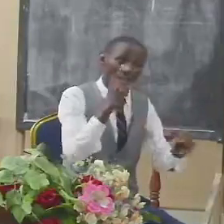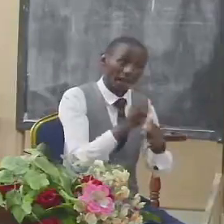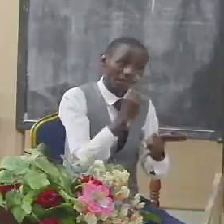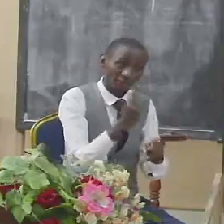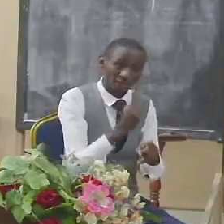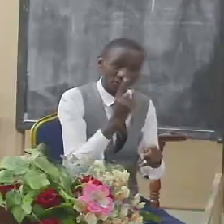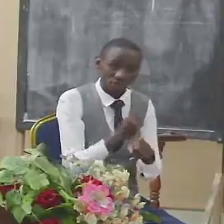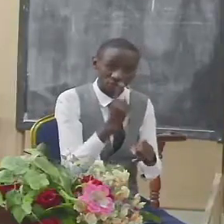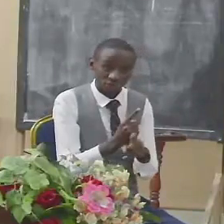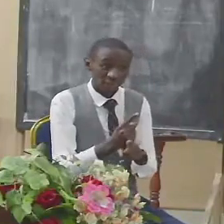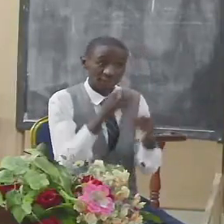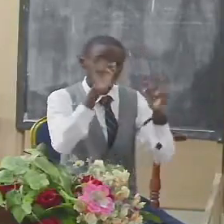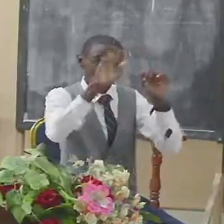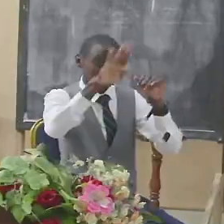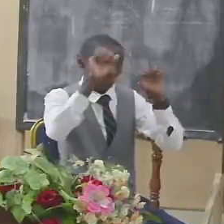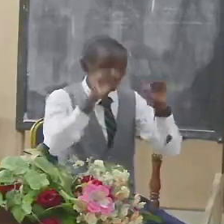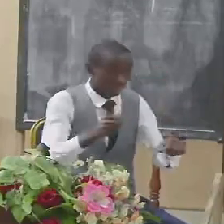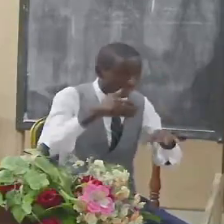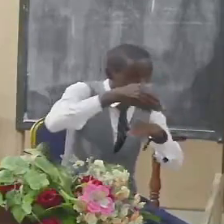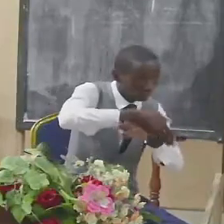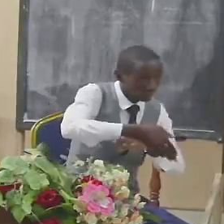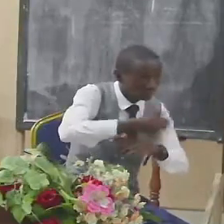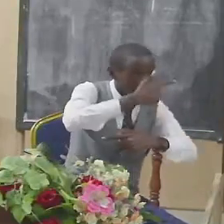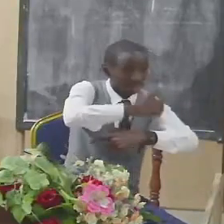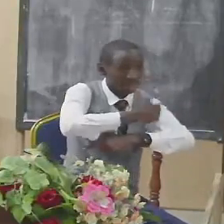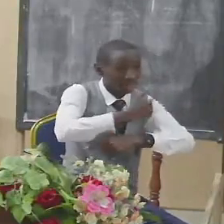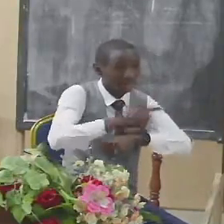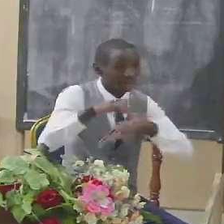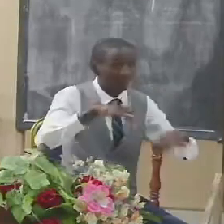wewe fanya angalisho unaweza vuka mpaka.